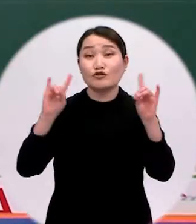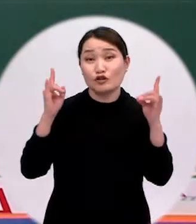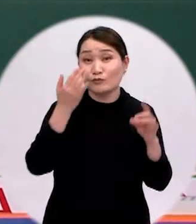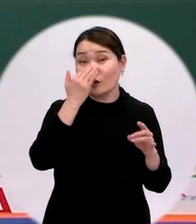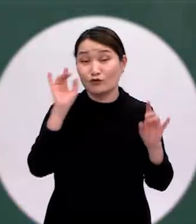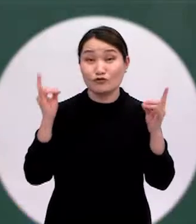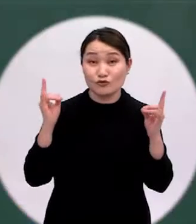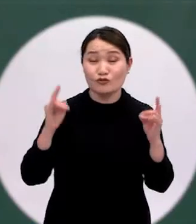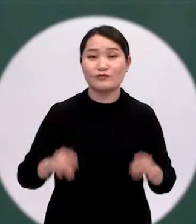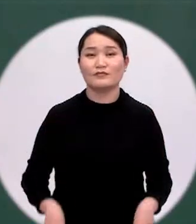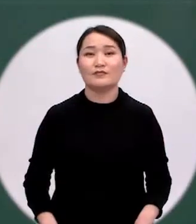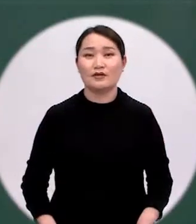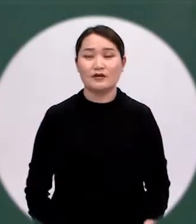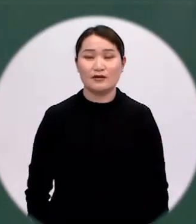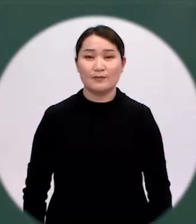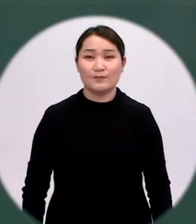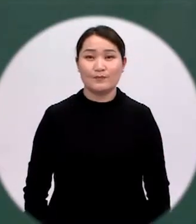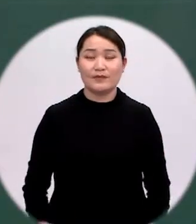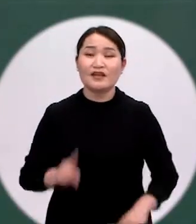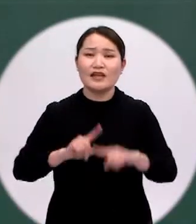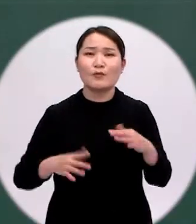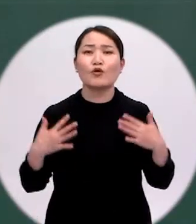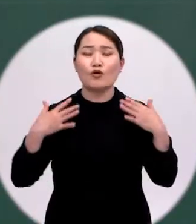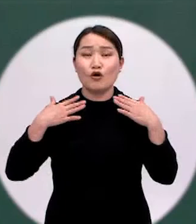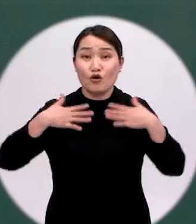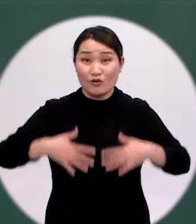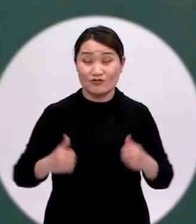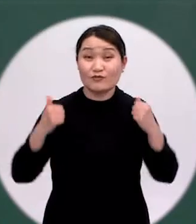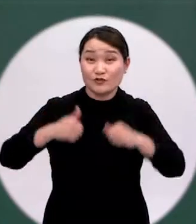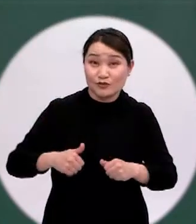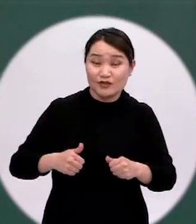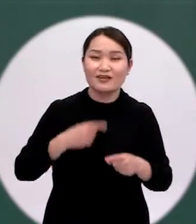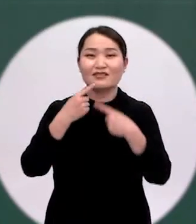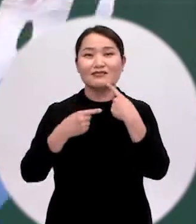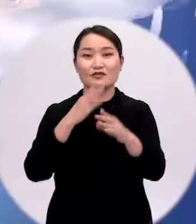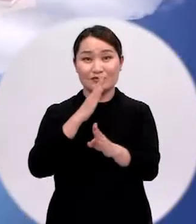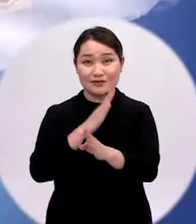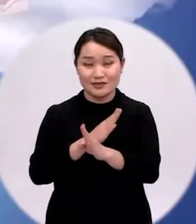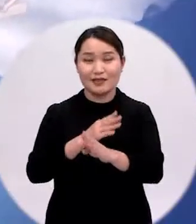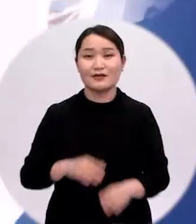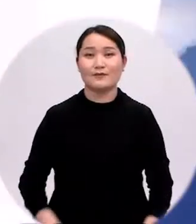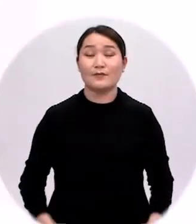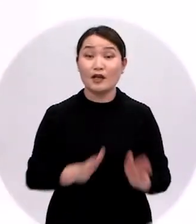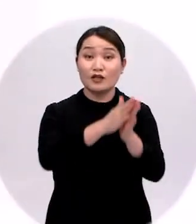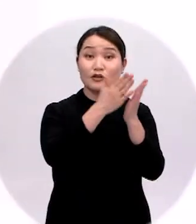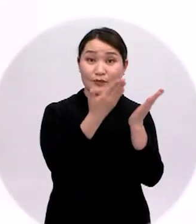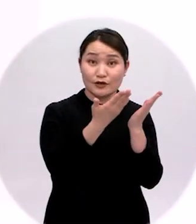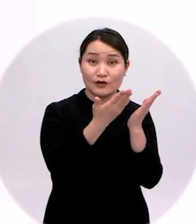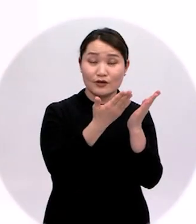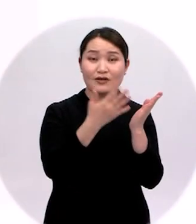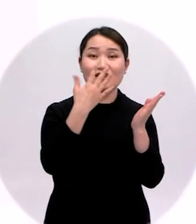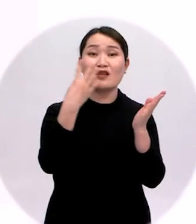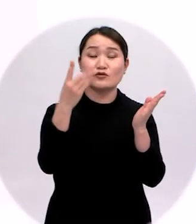тоглодог билээ? Хувцаа хэрхэн тохируулж өмсөх вэ? Зэргээр ярилцлаа. Одоо сурччгийн